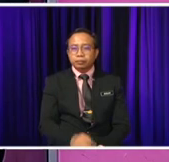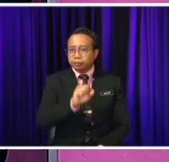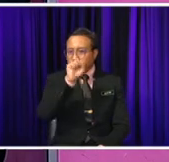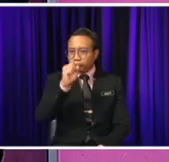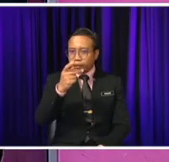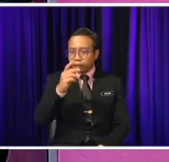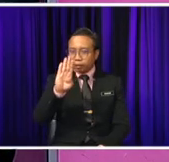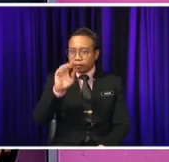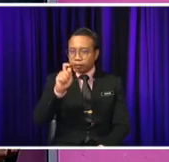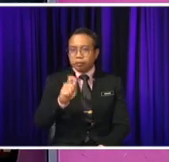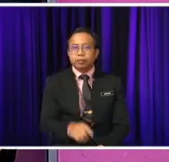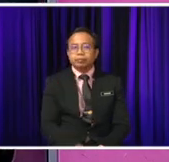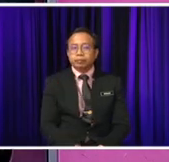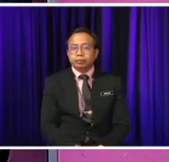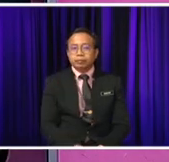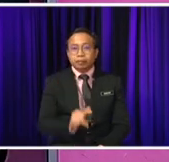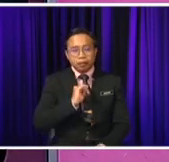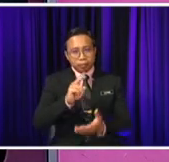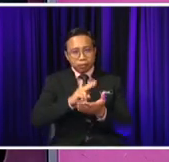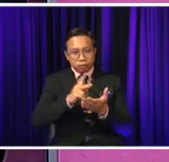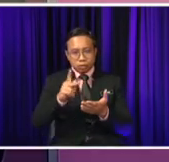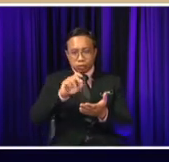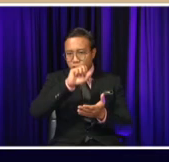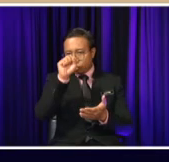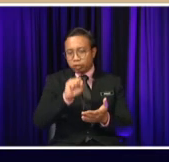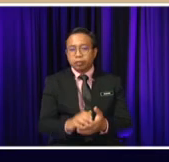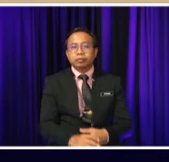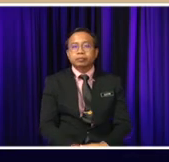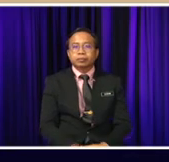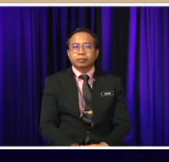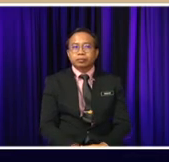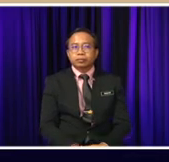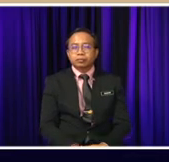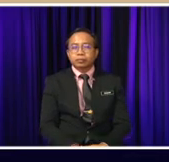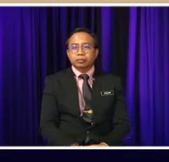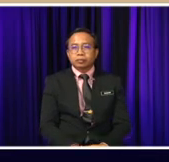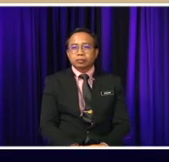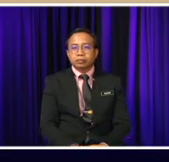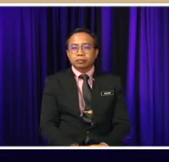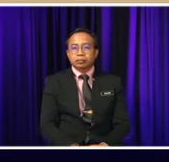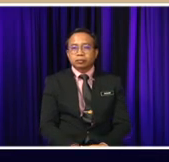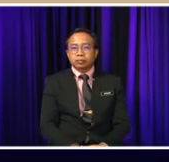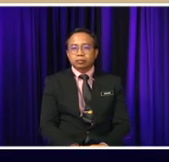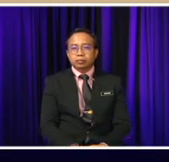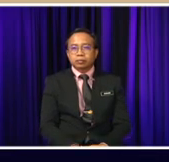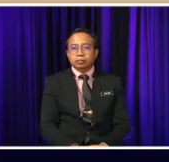Oke saya bacakan soal dan dia oke saya sudah Resort semuanya